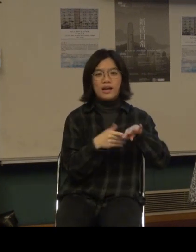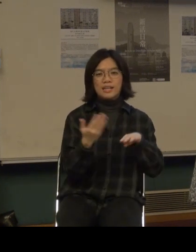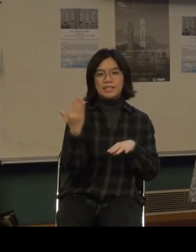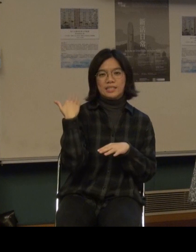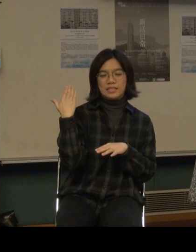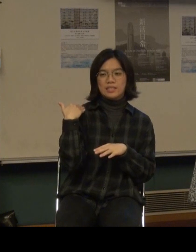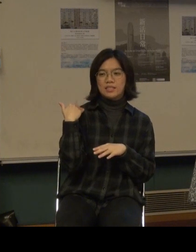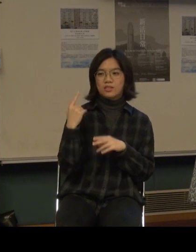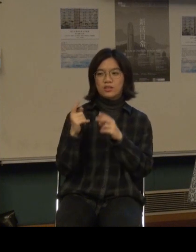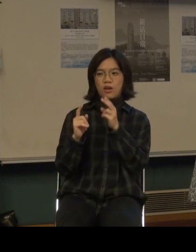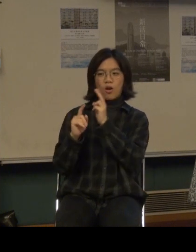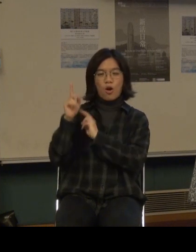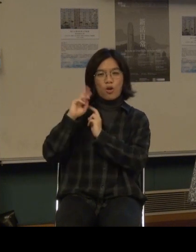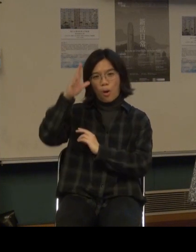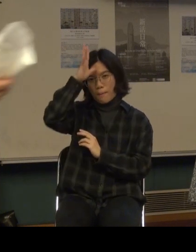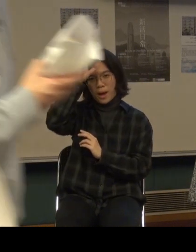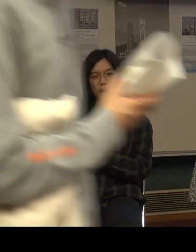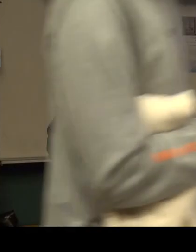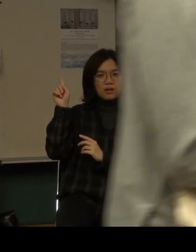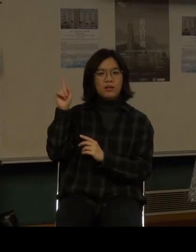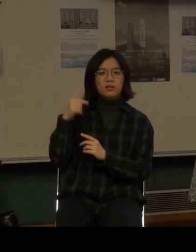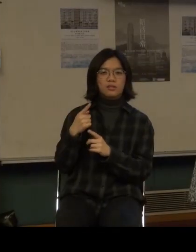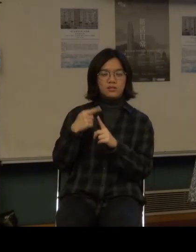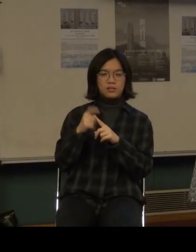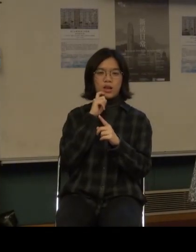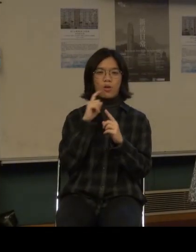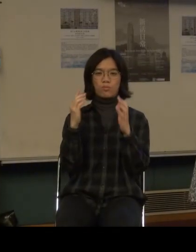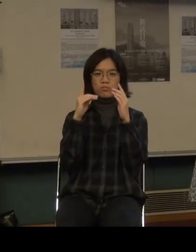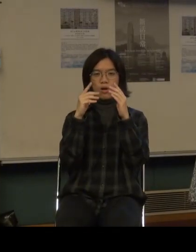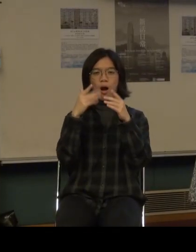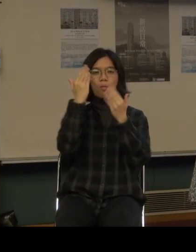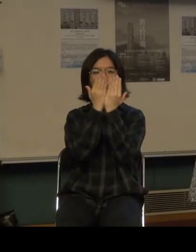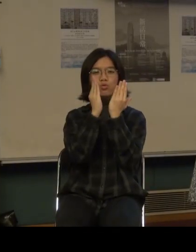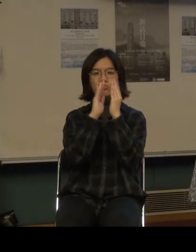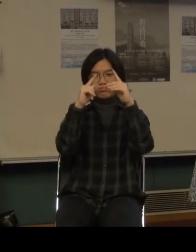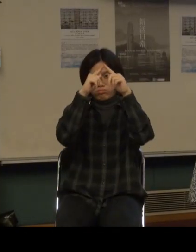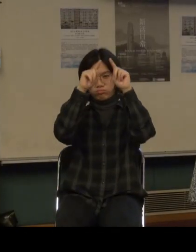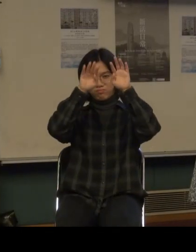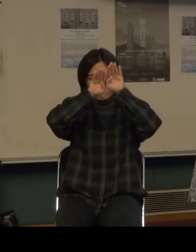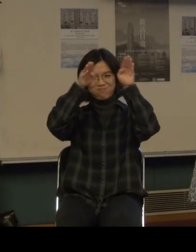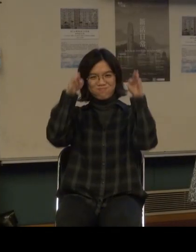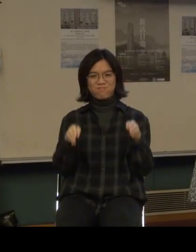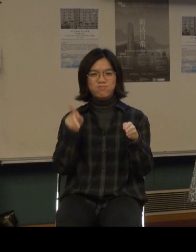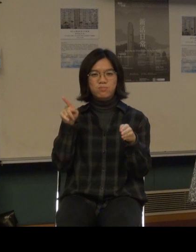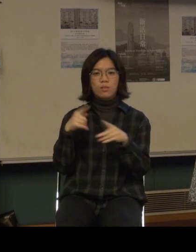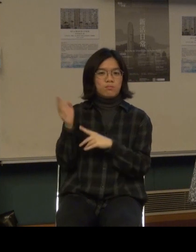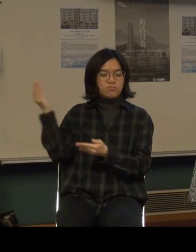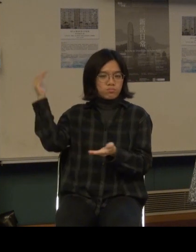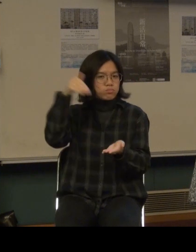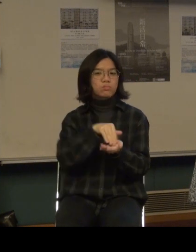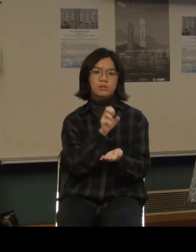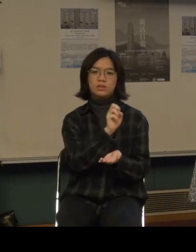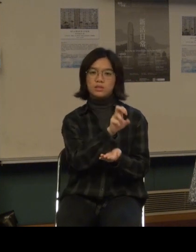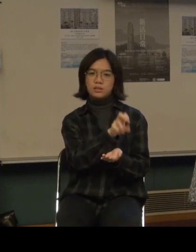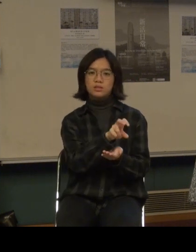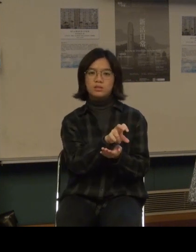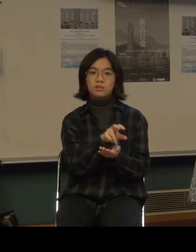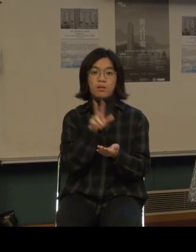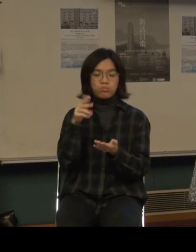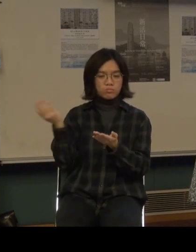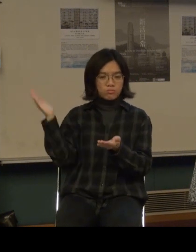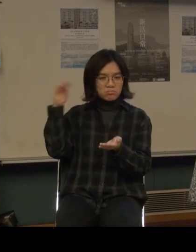嘅拱門，咁佢哋會繼續用啦。咁呢啲建築嘅傳統嘅建築嘅構件咧，喺幾千